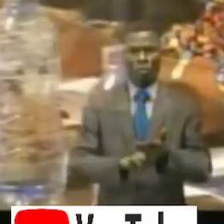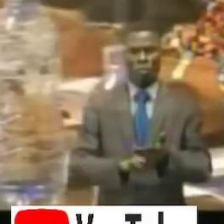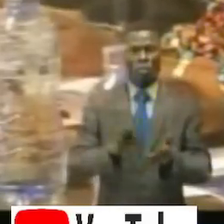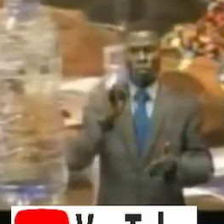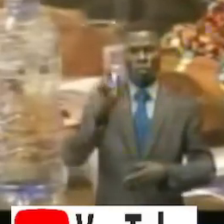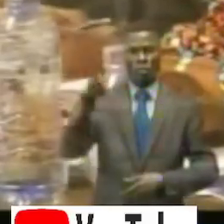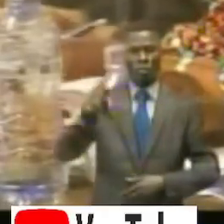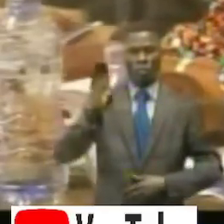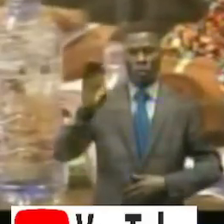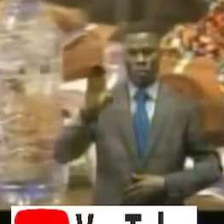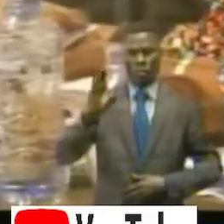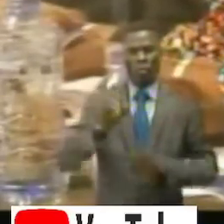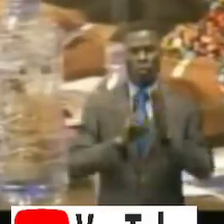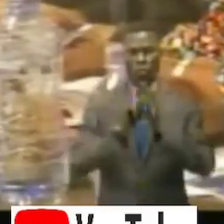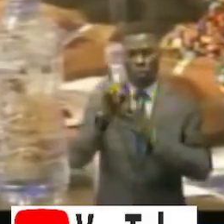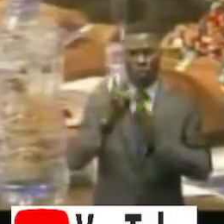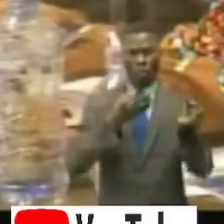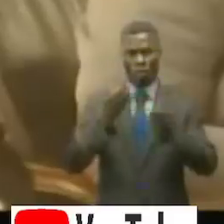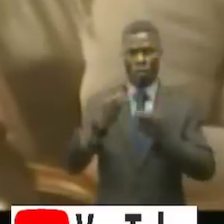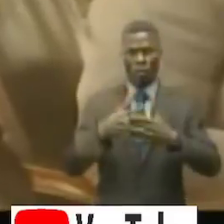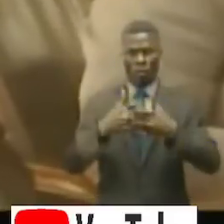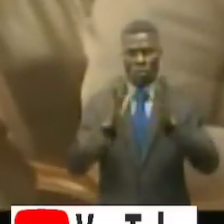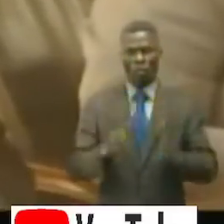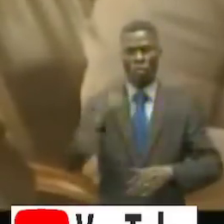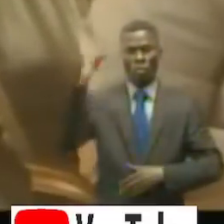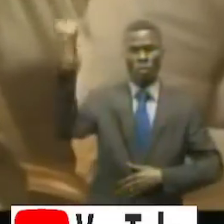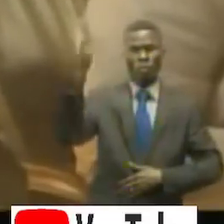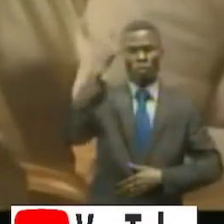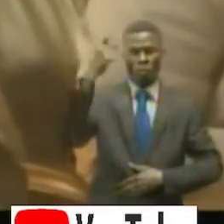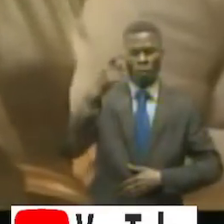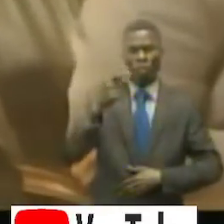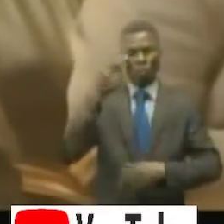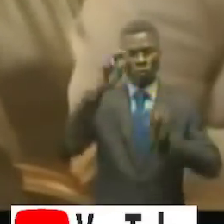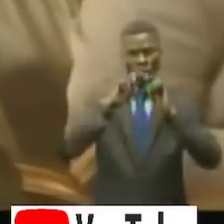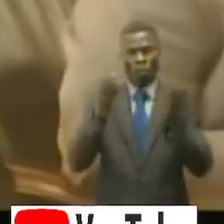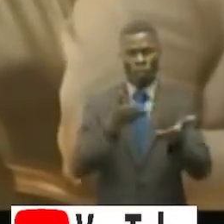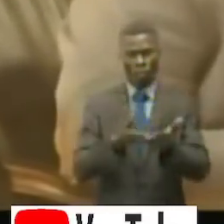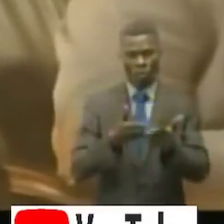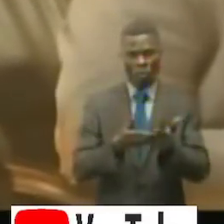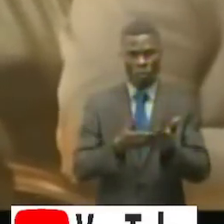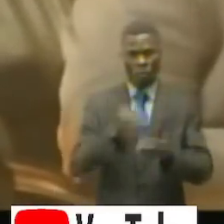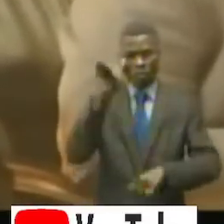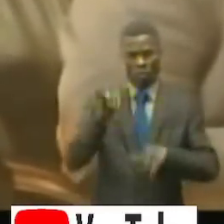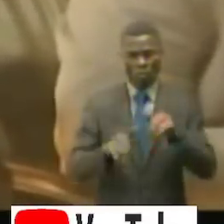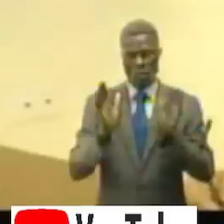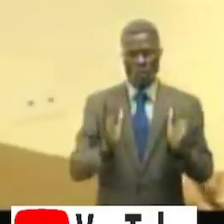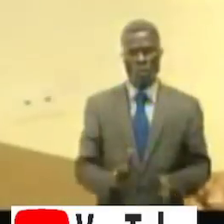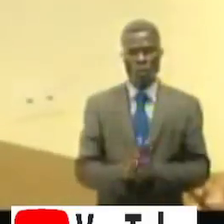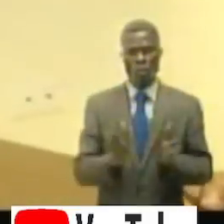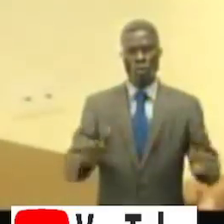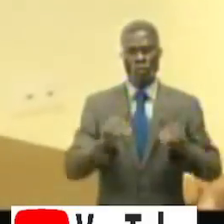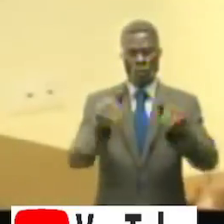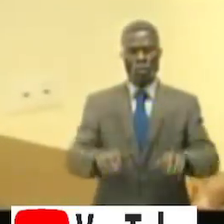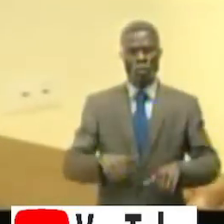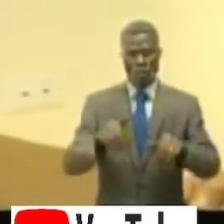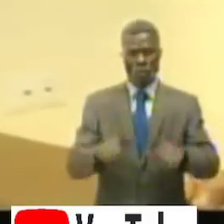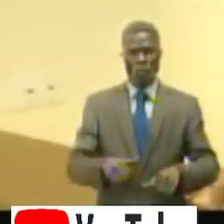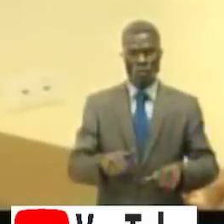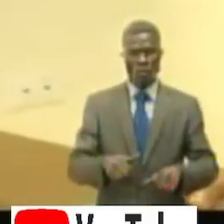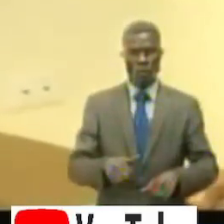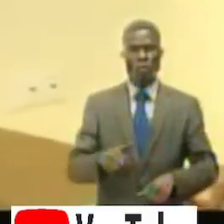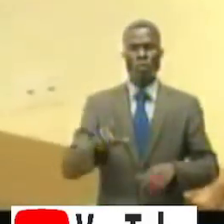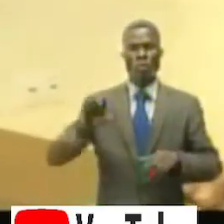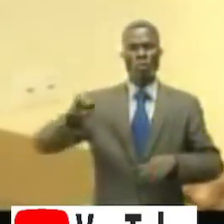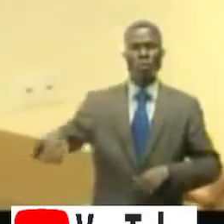développés et mis en œuvre par les partenariats mondiaux de ces cadres. C'est donc les secrétaires généraux à l'agriculture, José